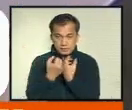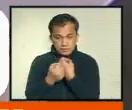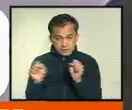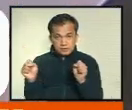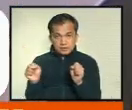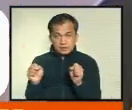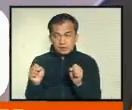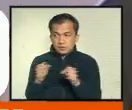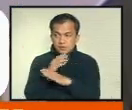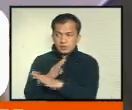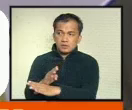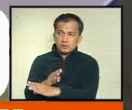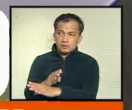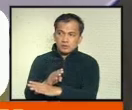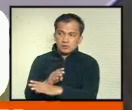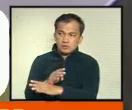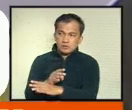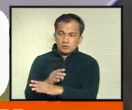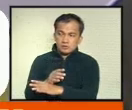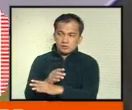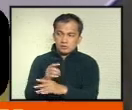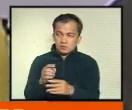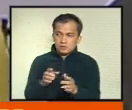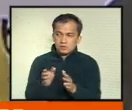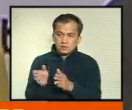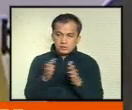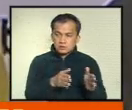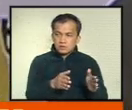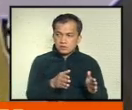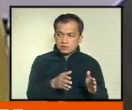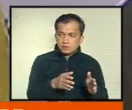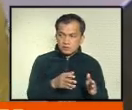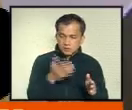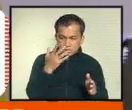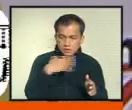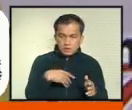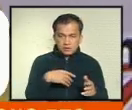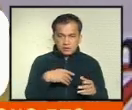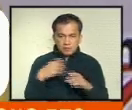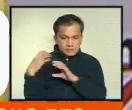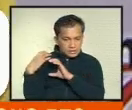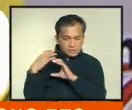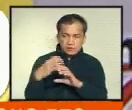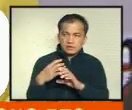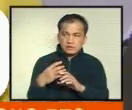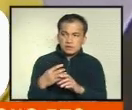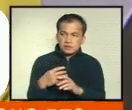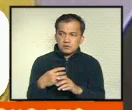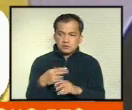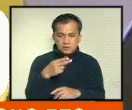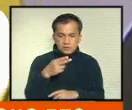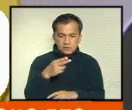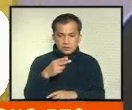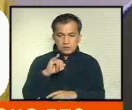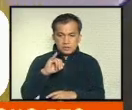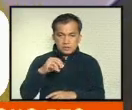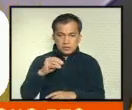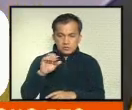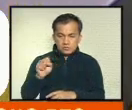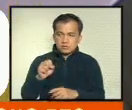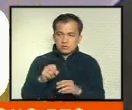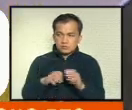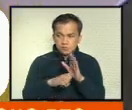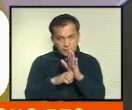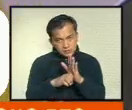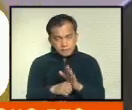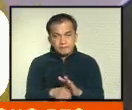kasi iniiwas na natin sila sa, pinupunta na natin sila sa dimension ng magandang pasanan. Para kaming mga ihos ang maging halimbawa